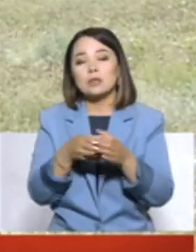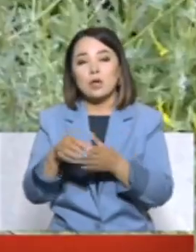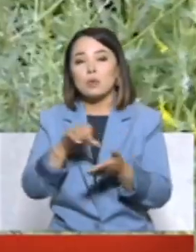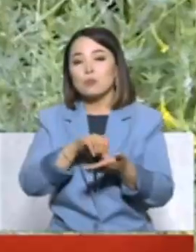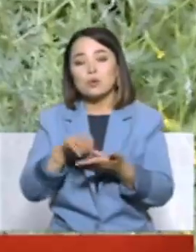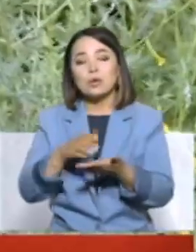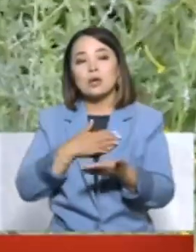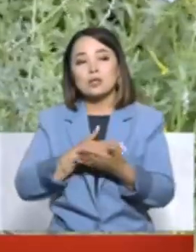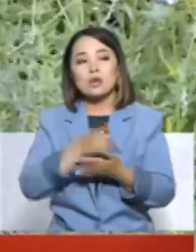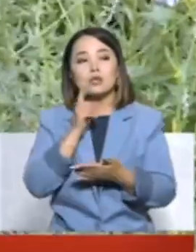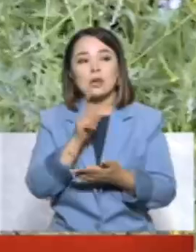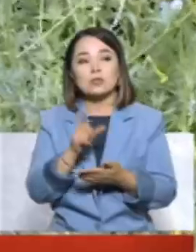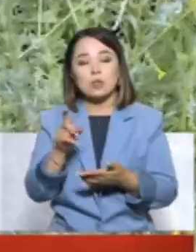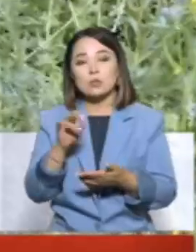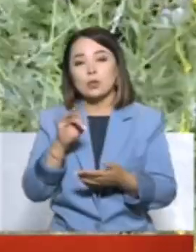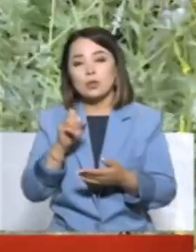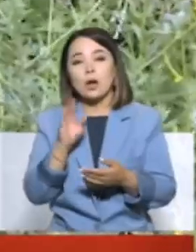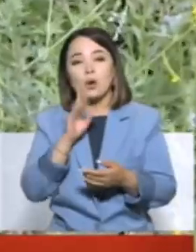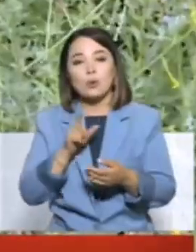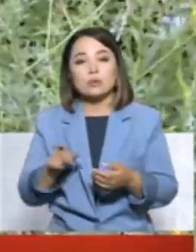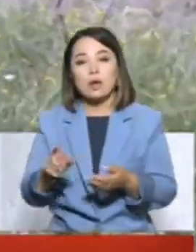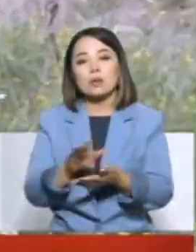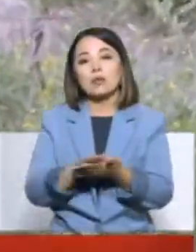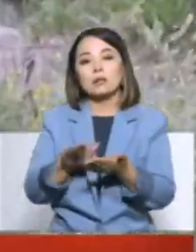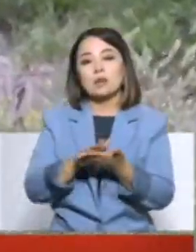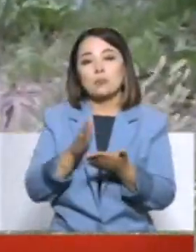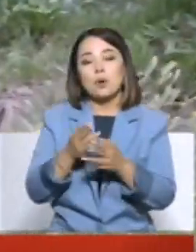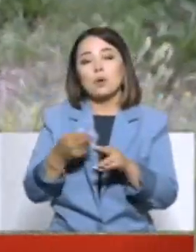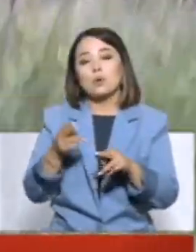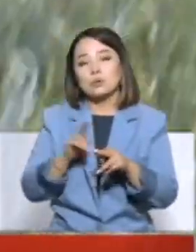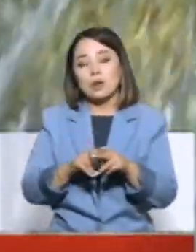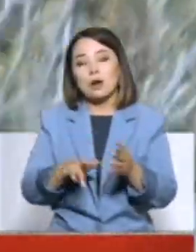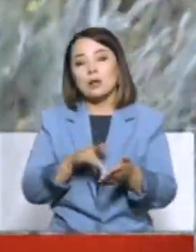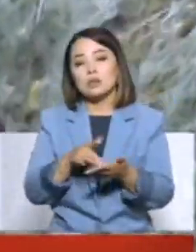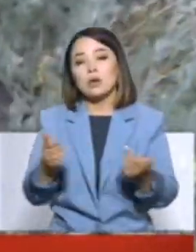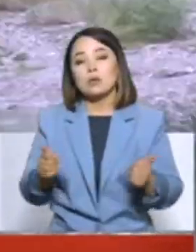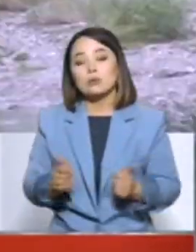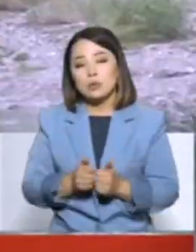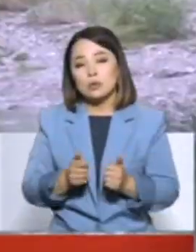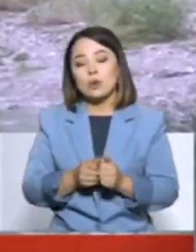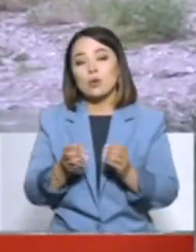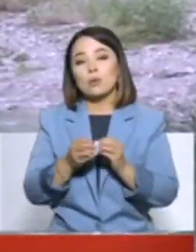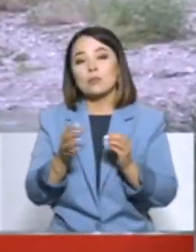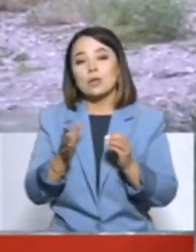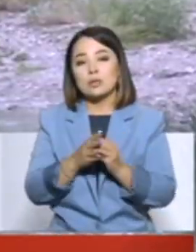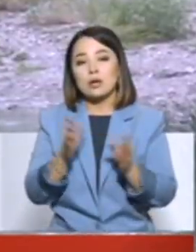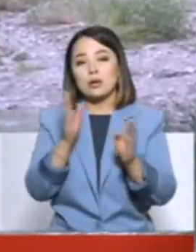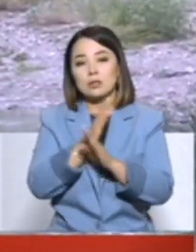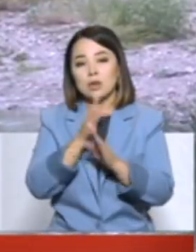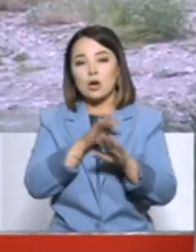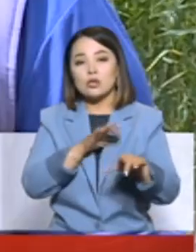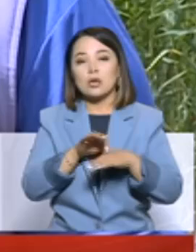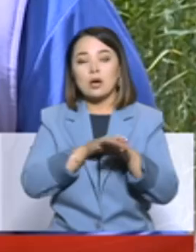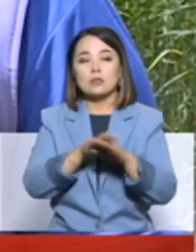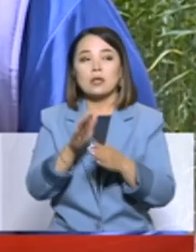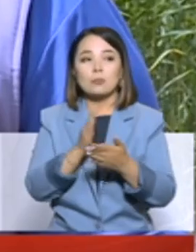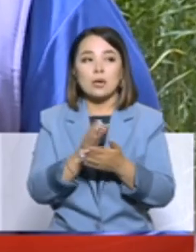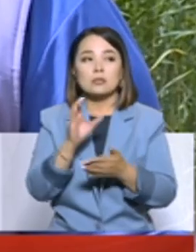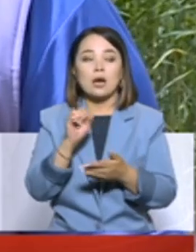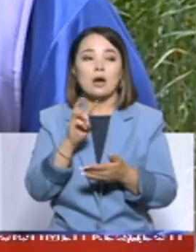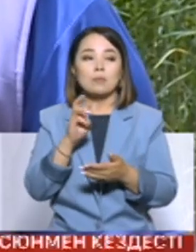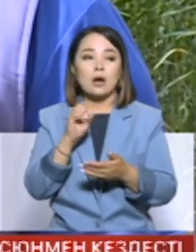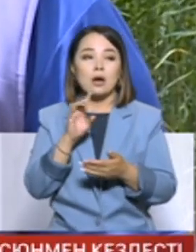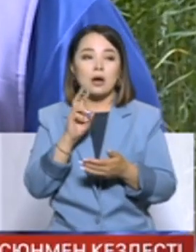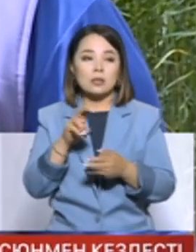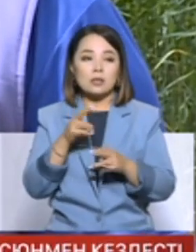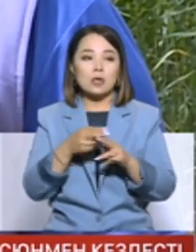мен белсенді жастар Нұра өзенінің бойын тазалады. Бұл осымен қала төңірегінде өткен 15-ші экологиялық шара. Самарқанд